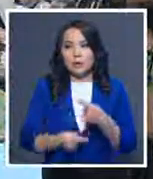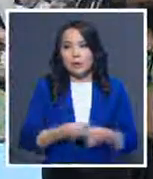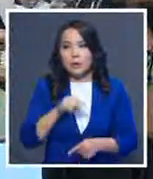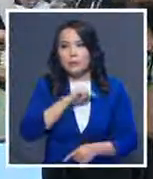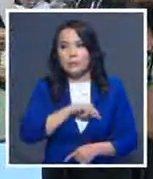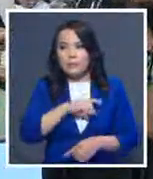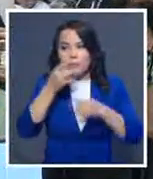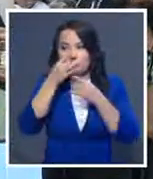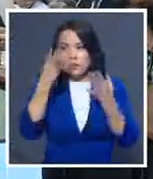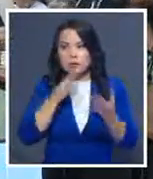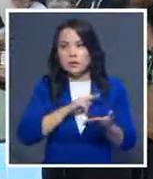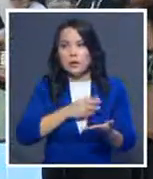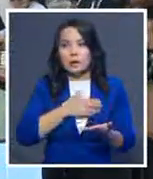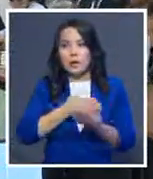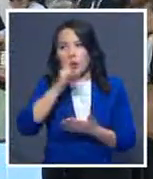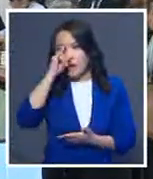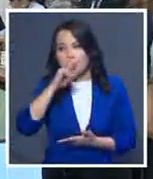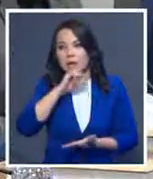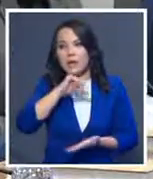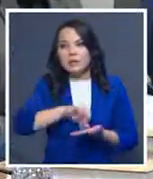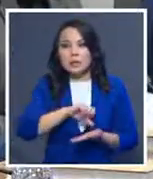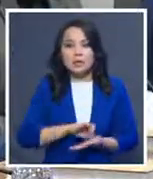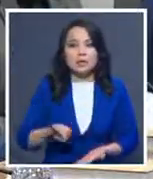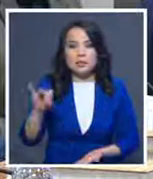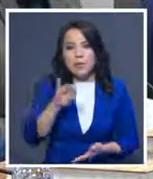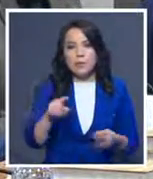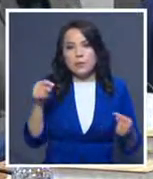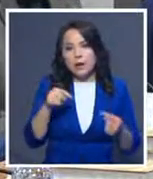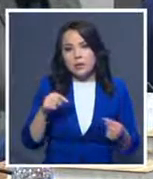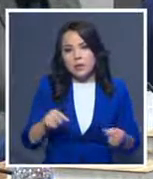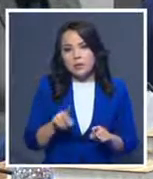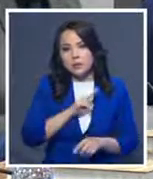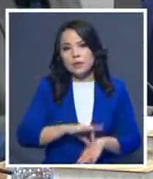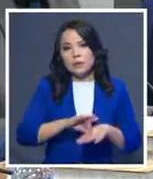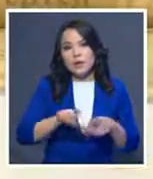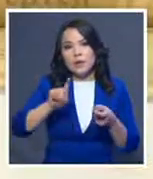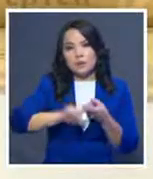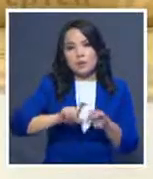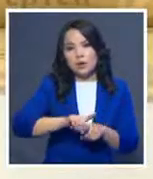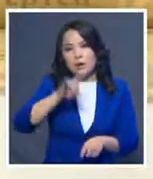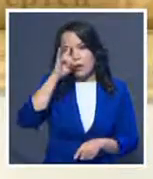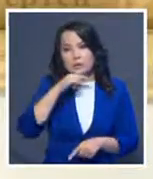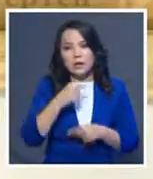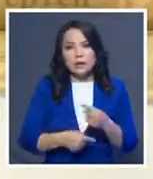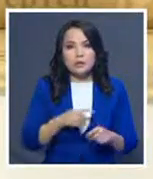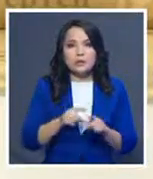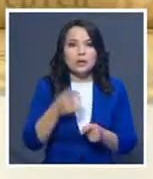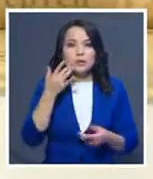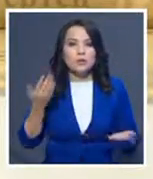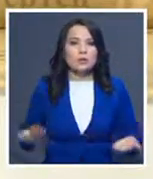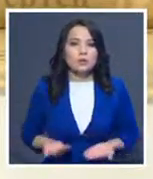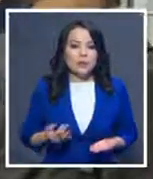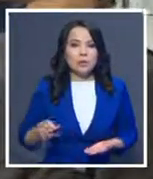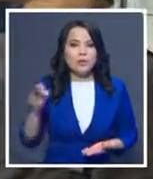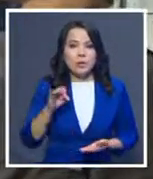мәдениет пен өнер қайраткерінің қазақ салт санасы мен тарихына байланысты сұхбаттар енді. Қазақтың ырым-тыйым әдет-ғұрыптарының күнделікті өмірімізге